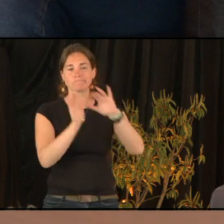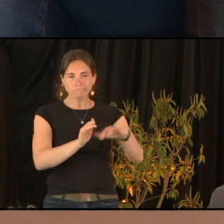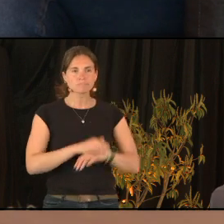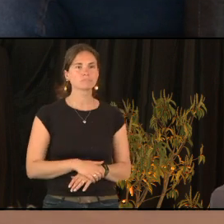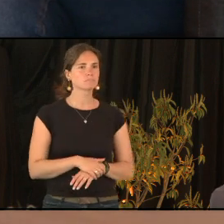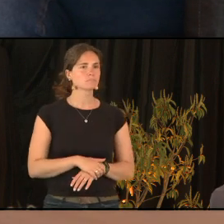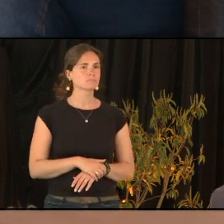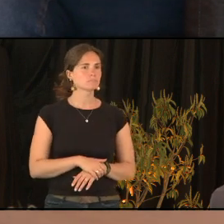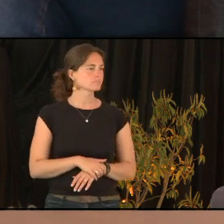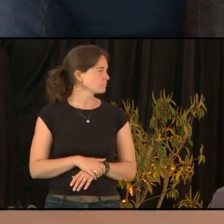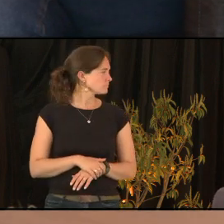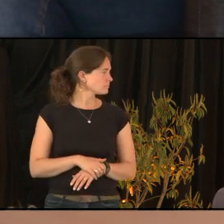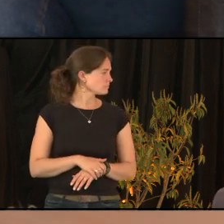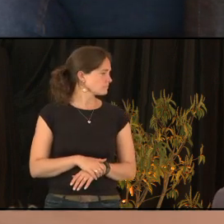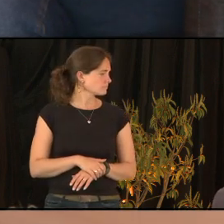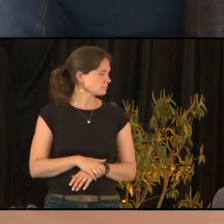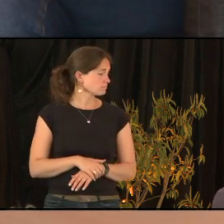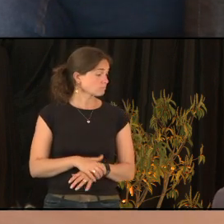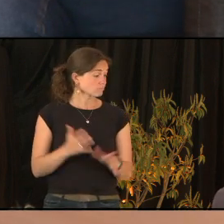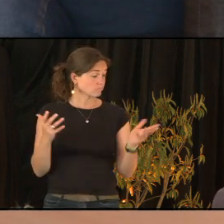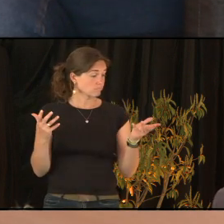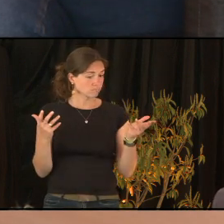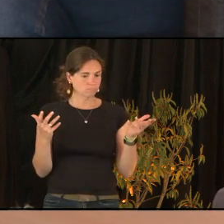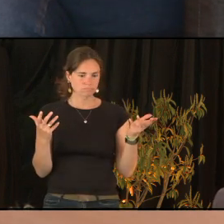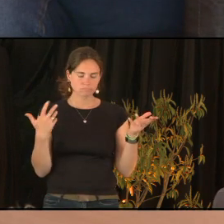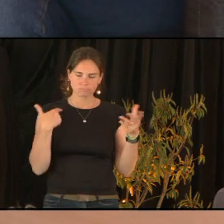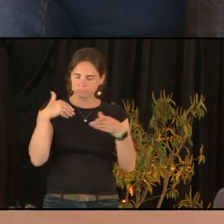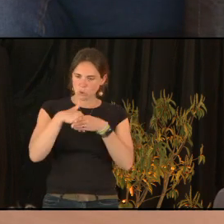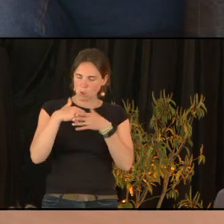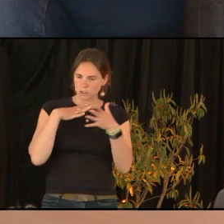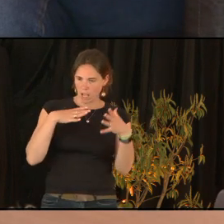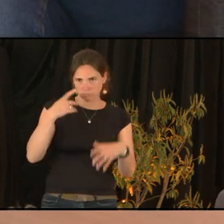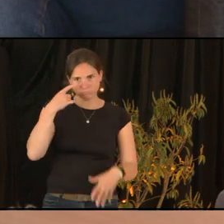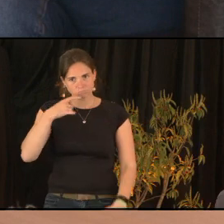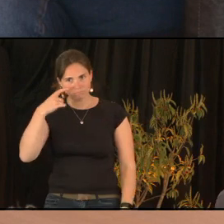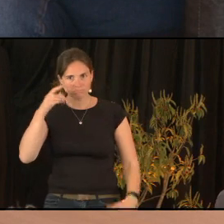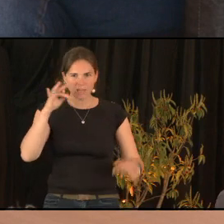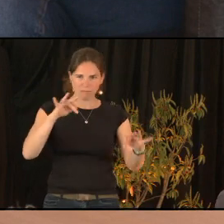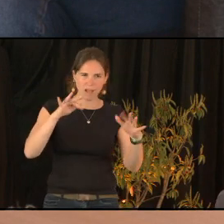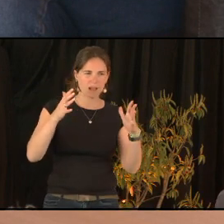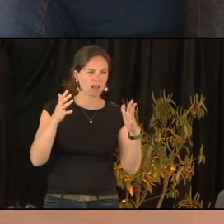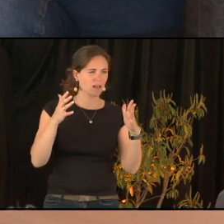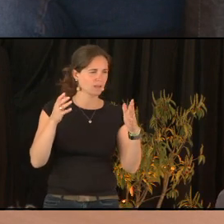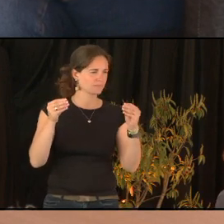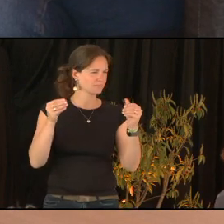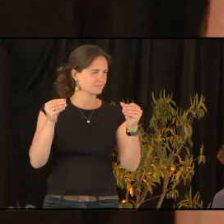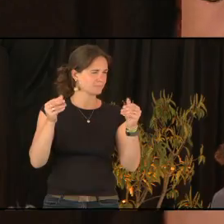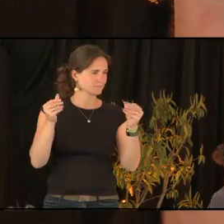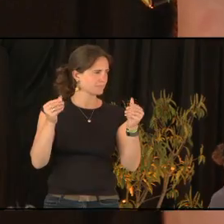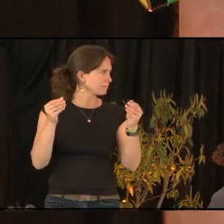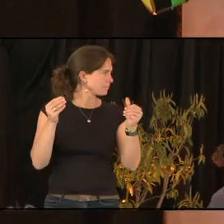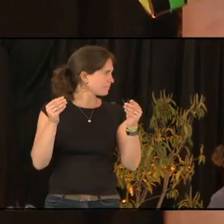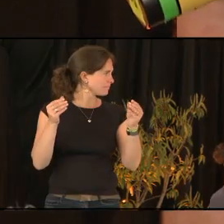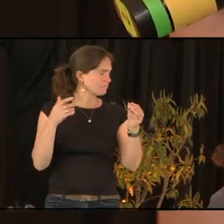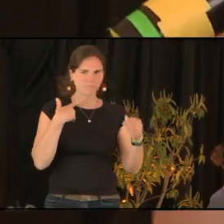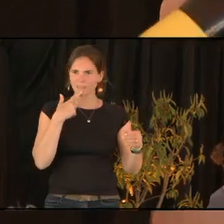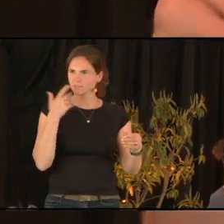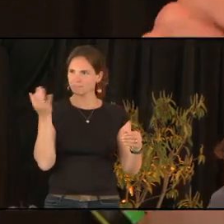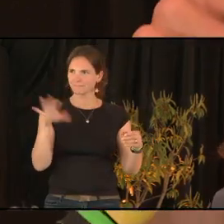Et donc, il y a quand même énormément d'observation de la flore et tiens, j'ai inventé un